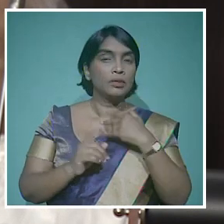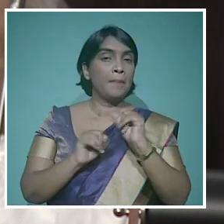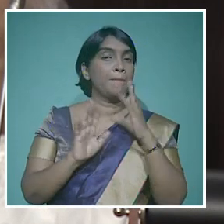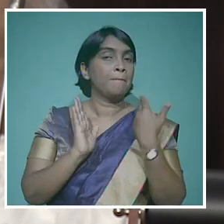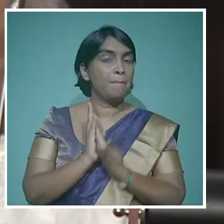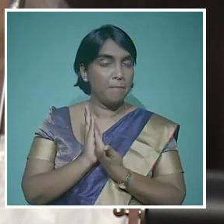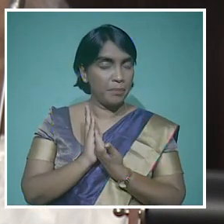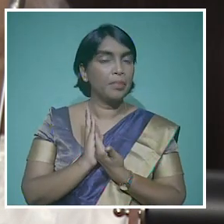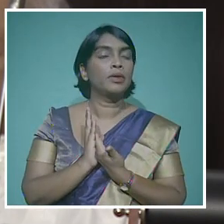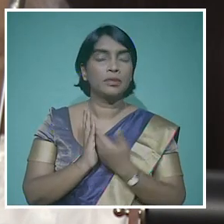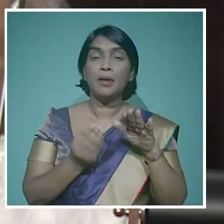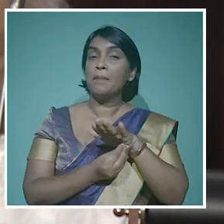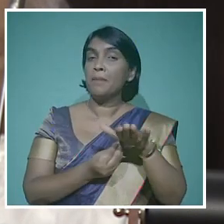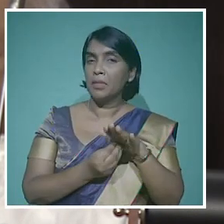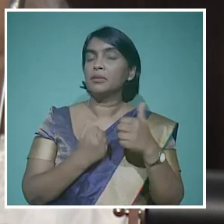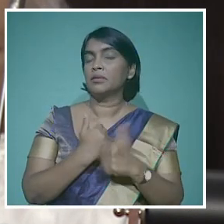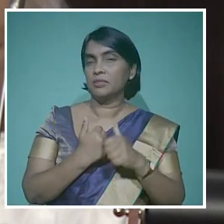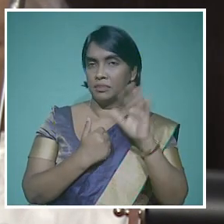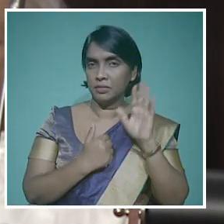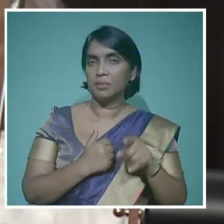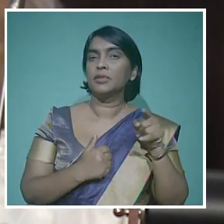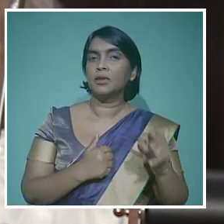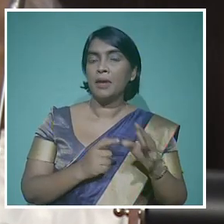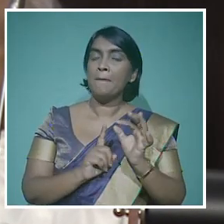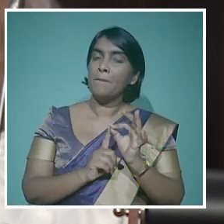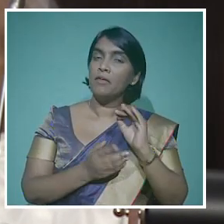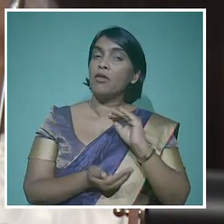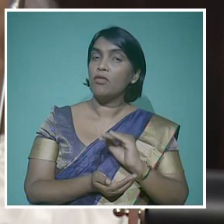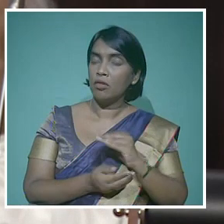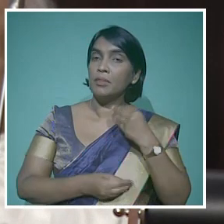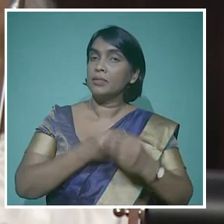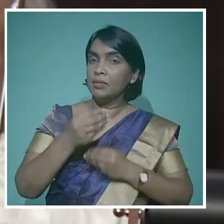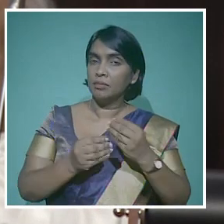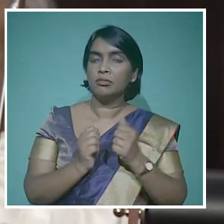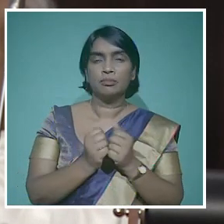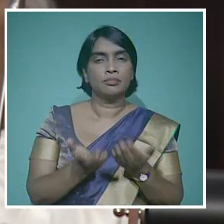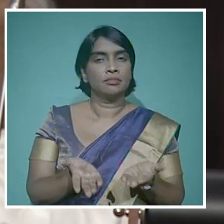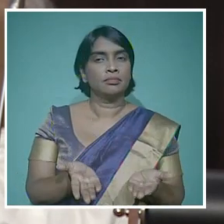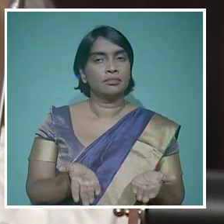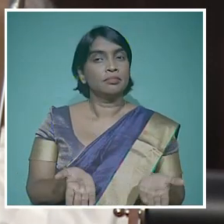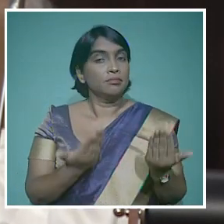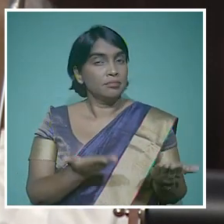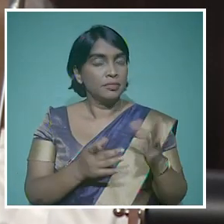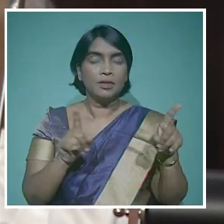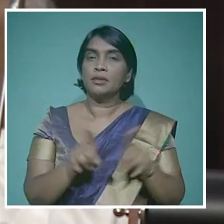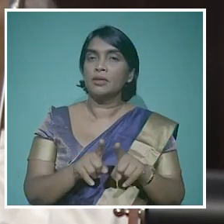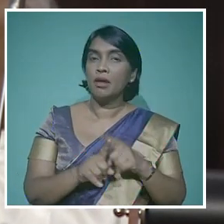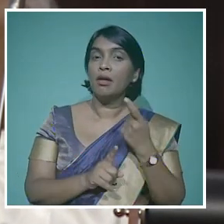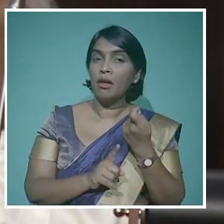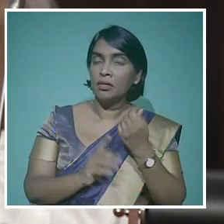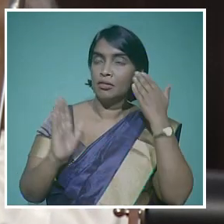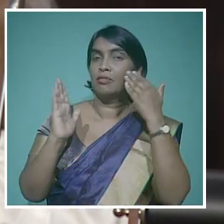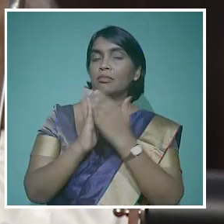ප්‍රතිපත්ති පරිසරයක් සකස් කළ යුතුයි. පුද්ගලික අංශයේ ව්‍යවසායකයන් දිරිමත් කරන අතර ආර්ථික